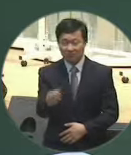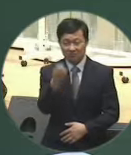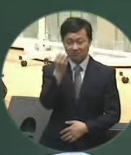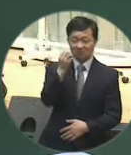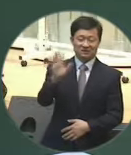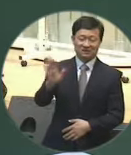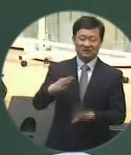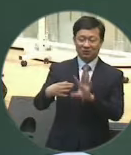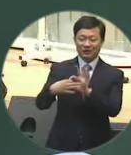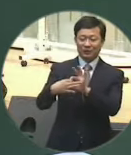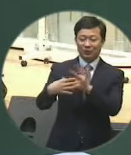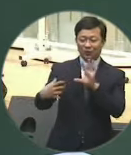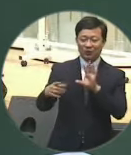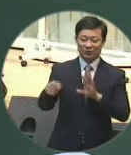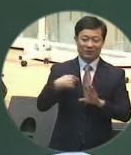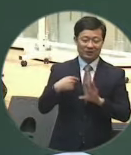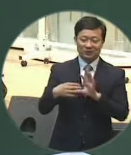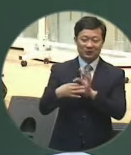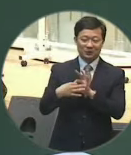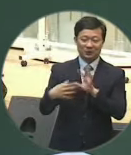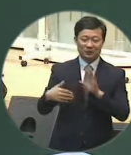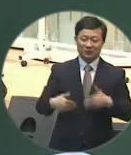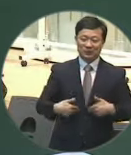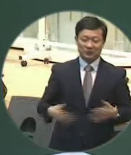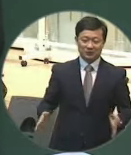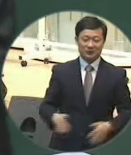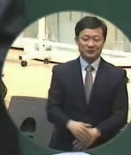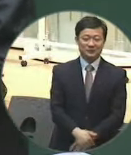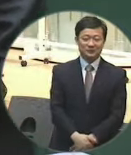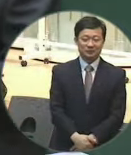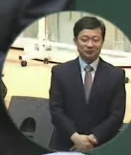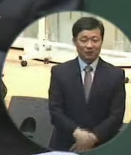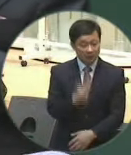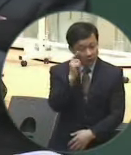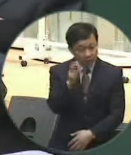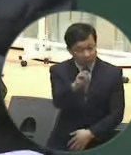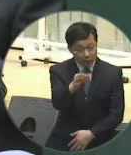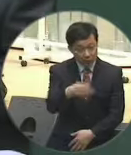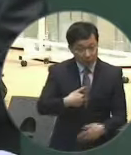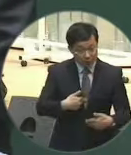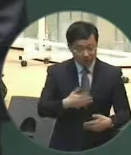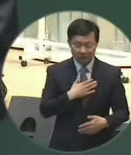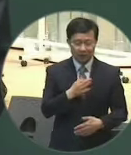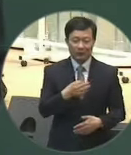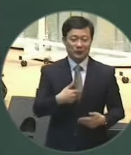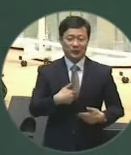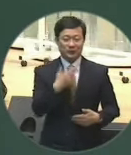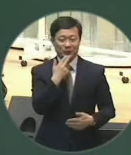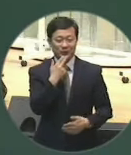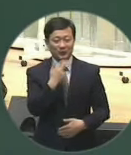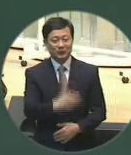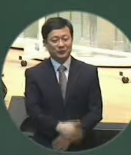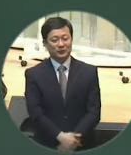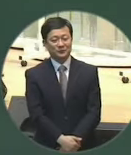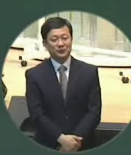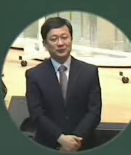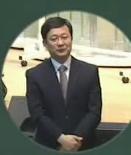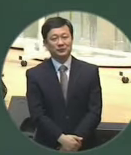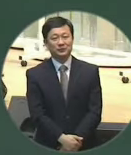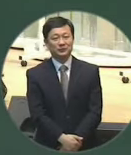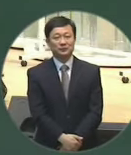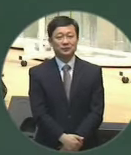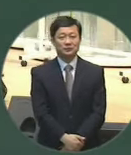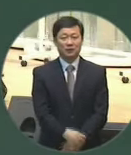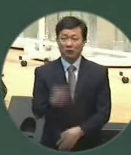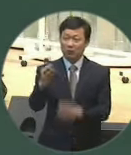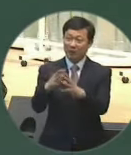사람 나 그거 필요 없어요. I don't need people who are so crazy about money. 여러분인데 필요한지 모르겠지만 저는 필요 없어요. Maybe you need the money, but I don't need the money.